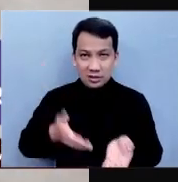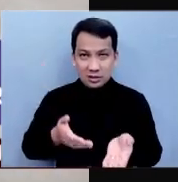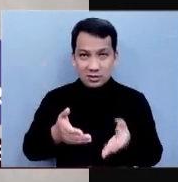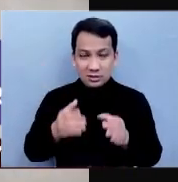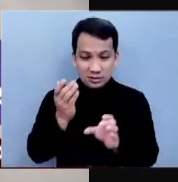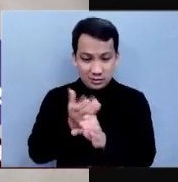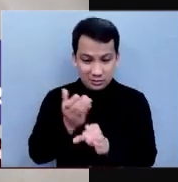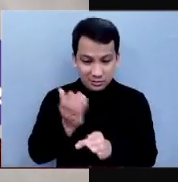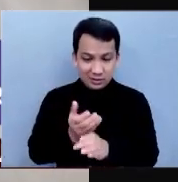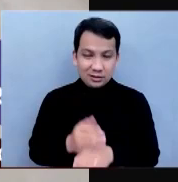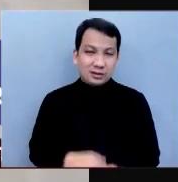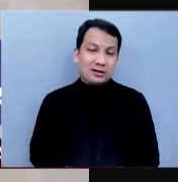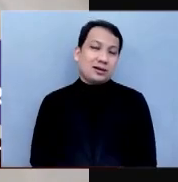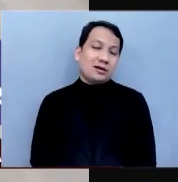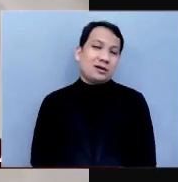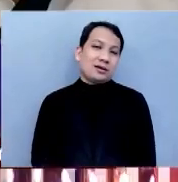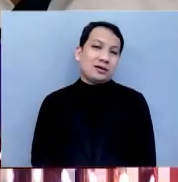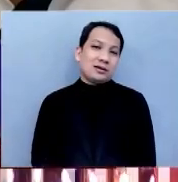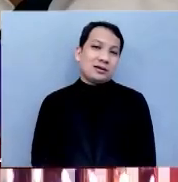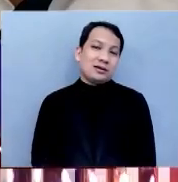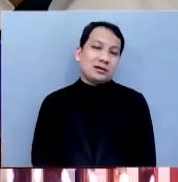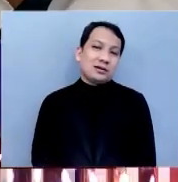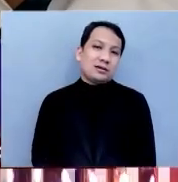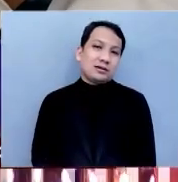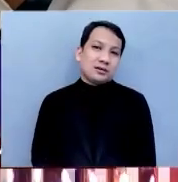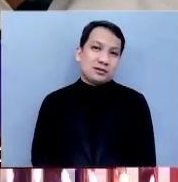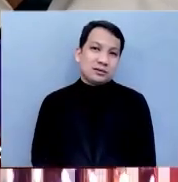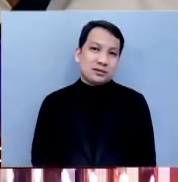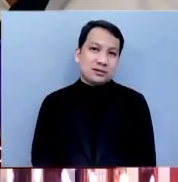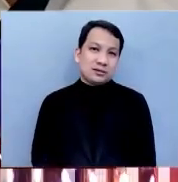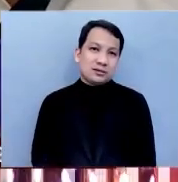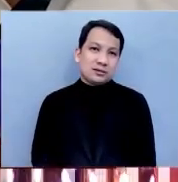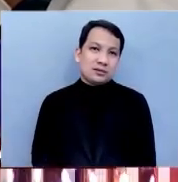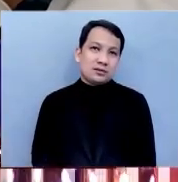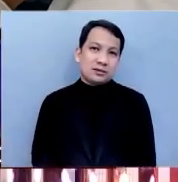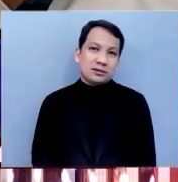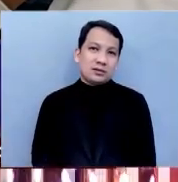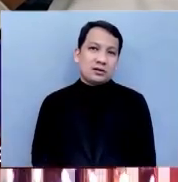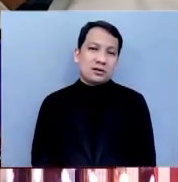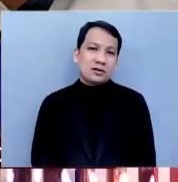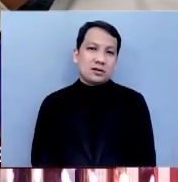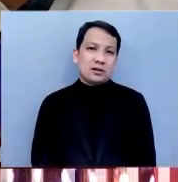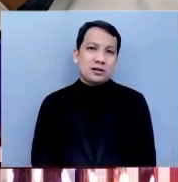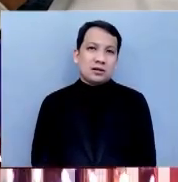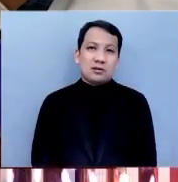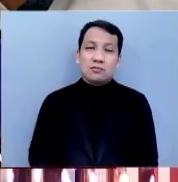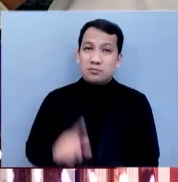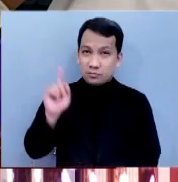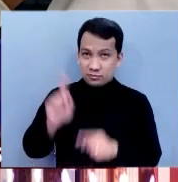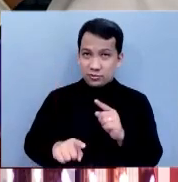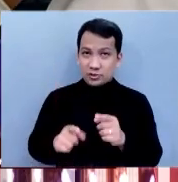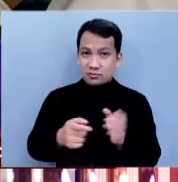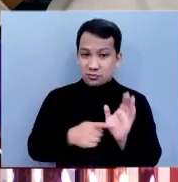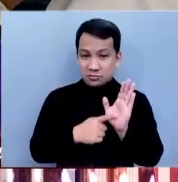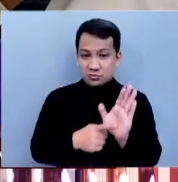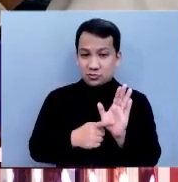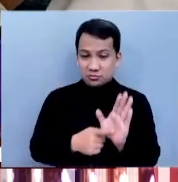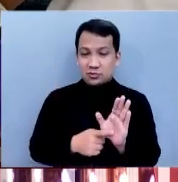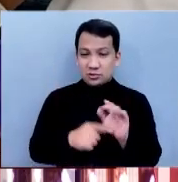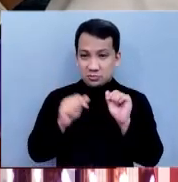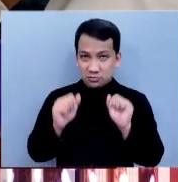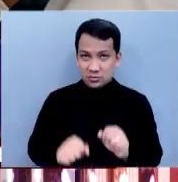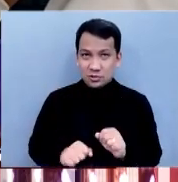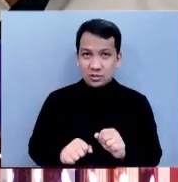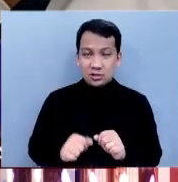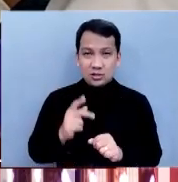car? Balikan ko lang, sir, yung sinabi nyo kanina na hindi nyo na-imagine before, pwede pa lang itong i-display gaya ng ginawa ni Senator Padilla